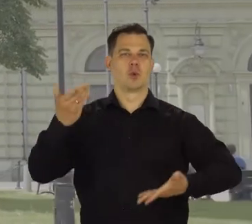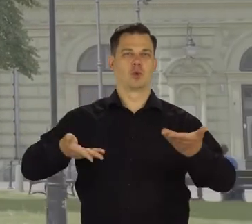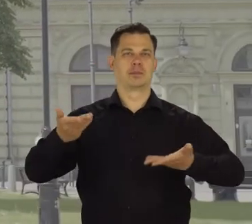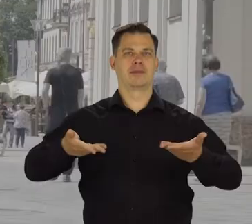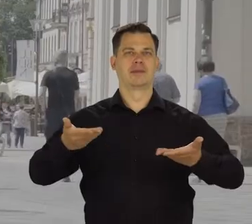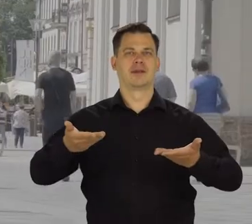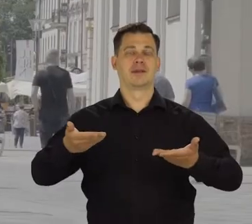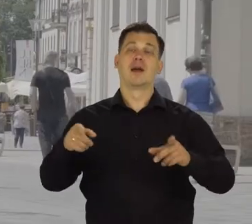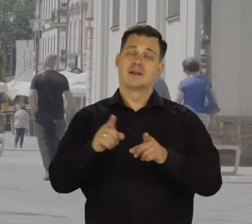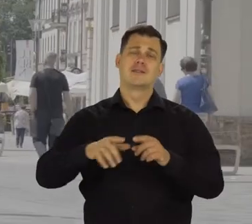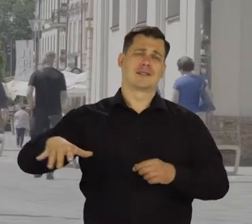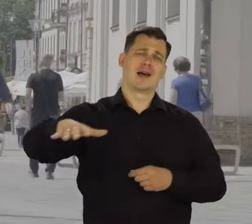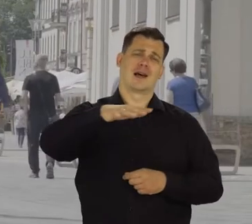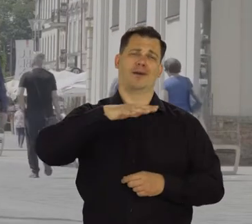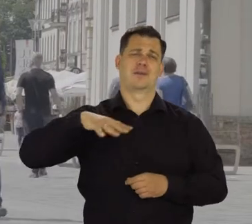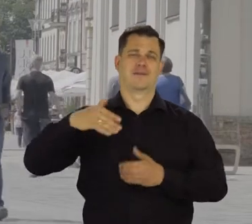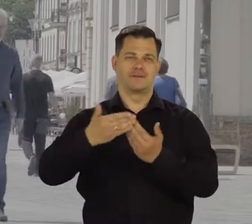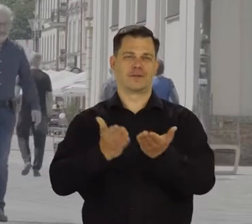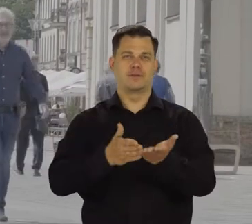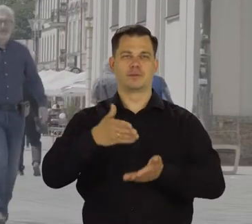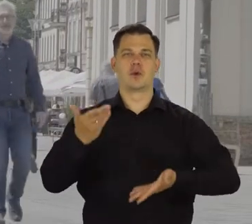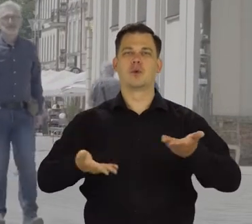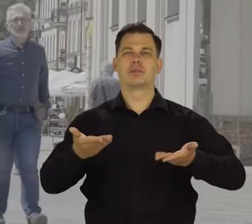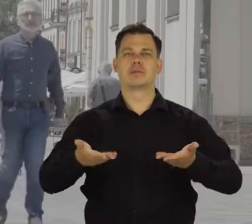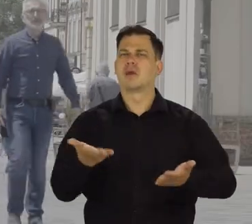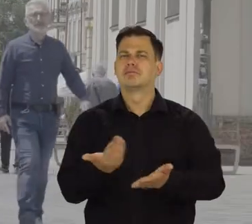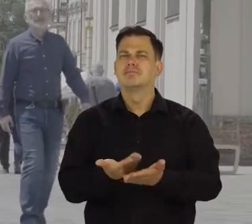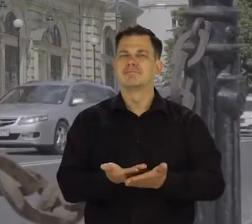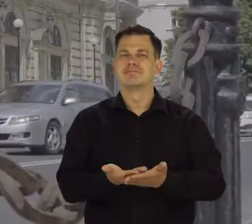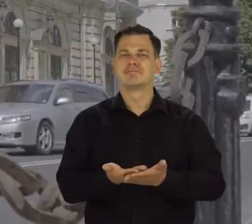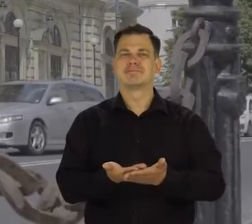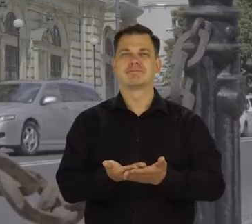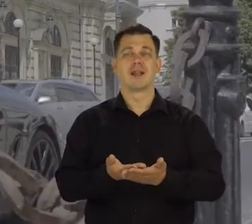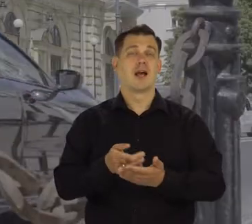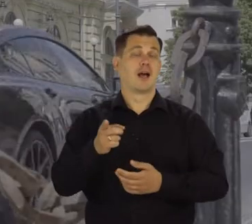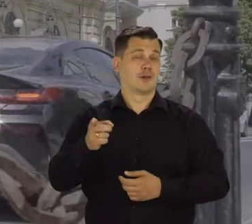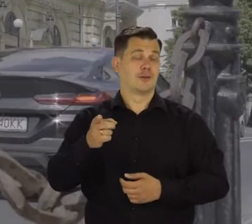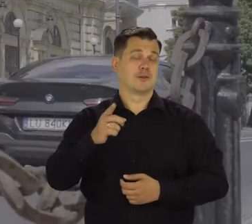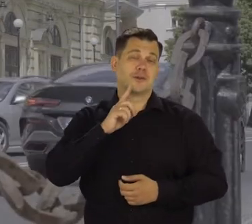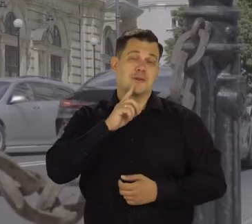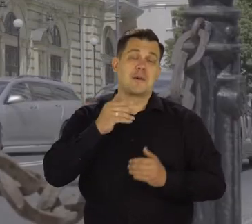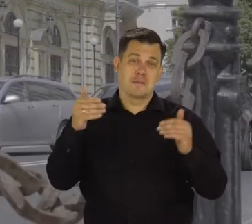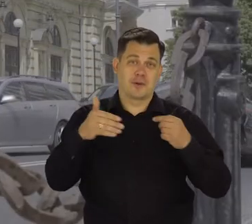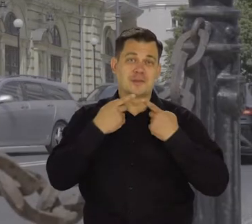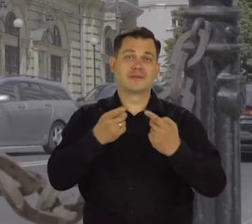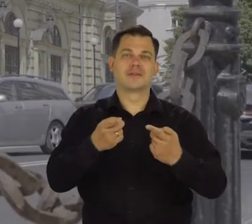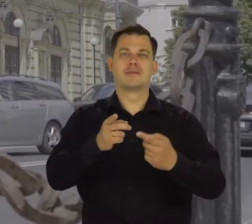na pewno Lublina, ale też Lubelszczyzny. A to się bierze stąd, co pewnie być może już padło,